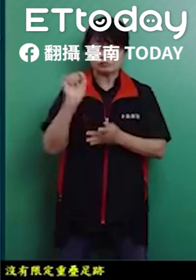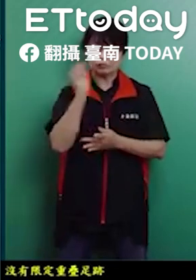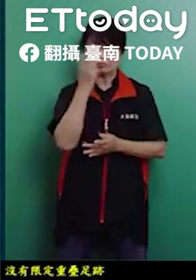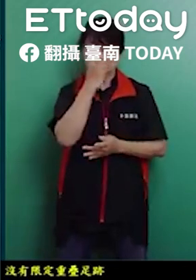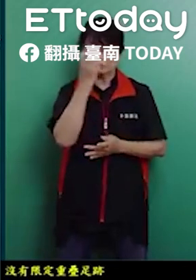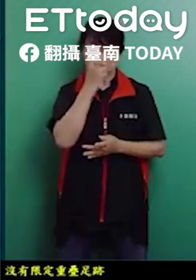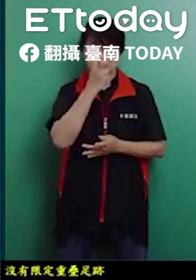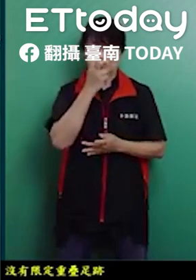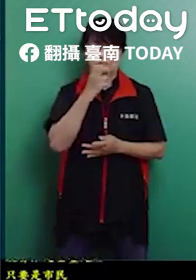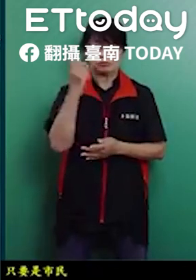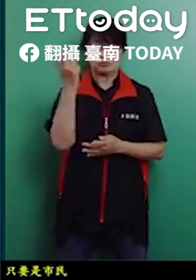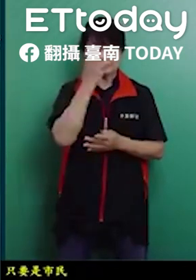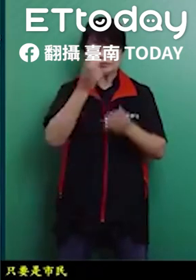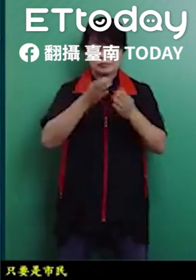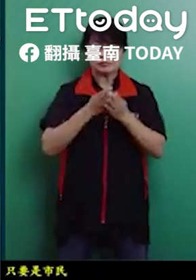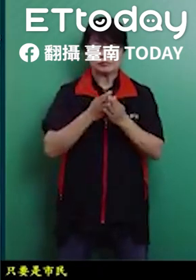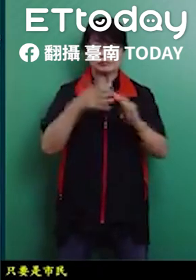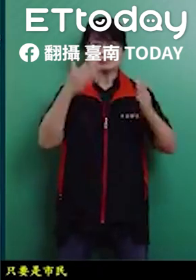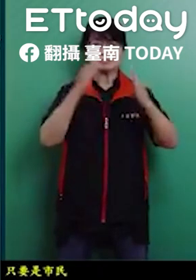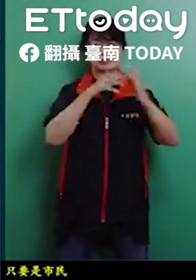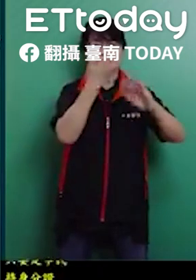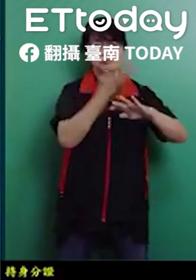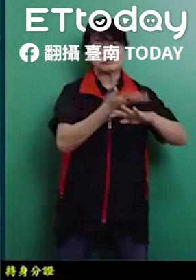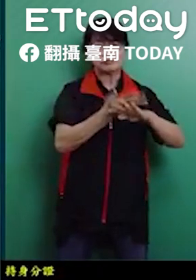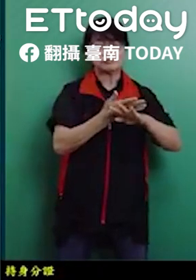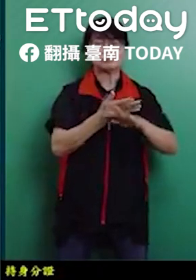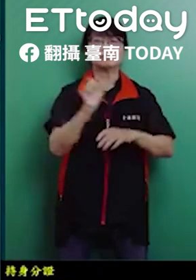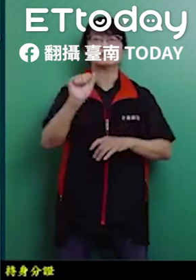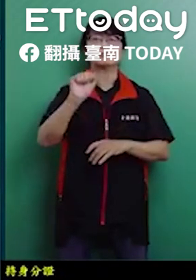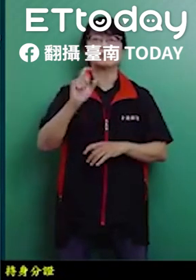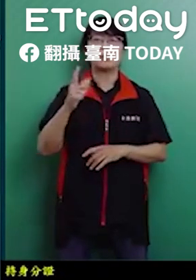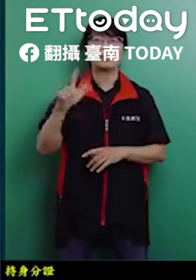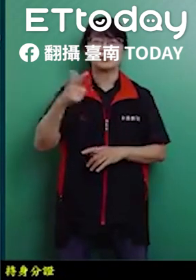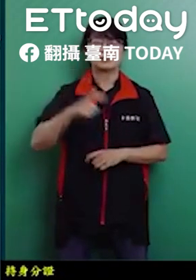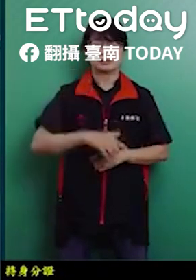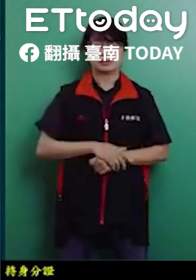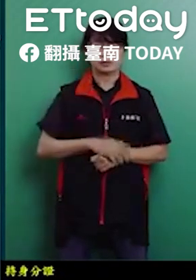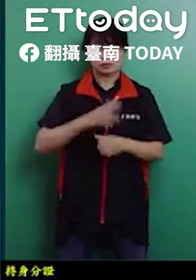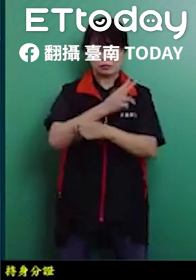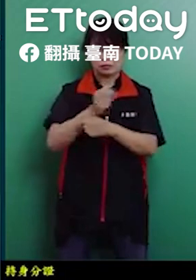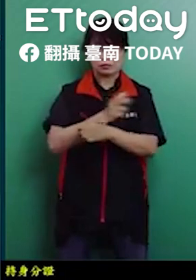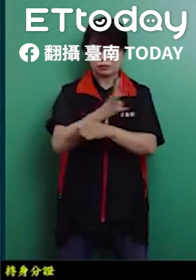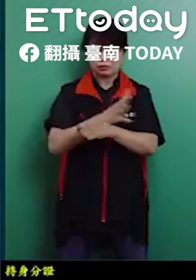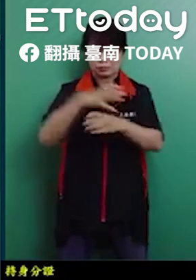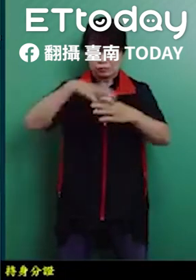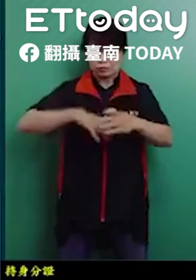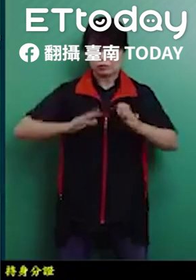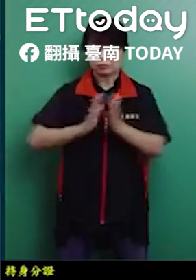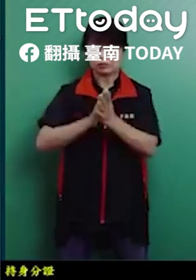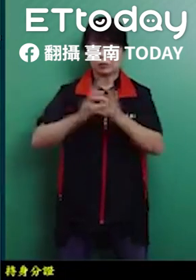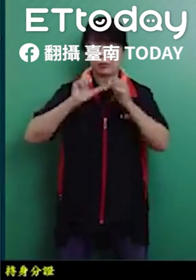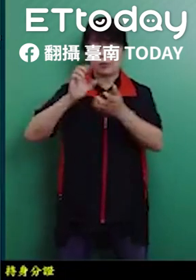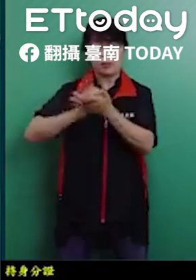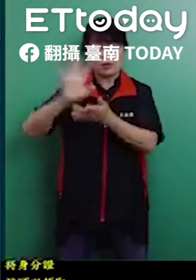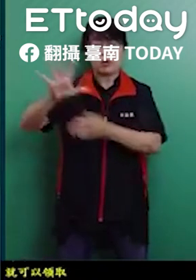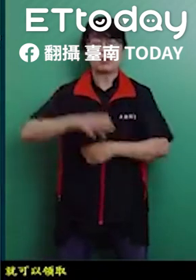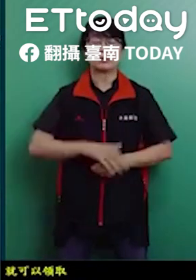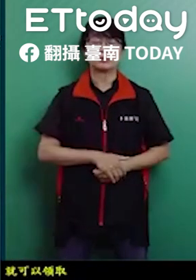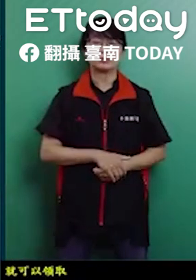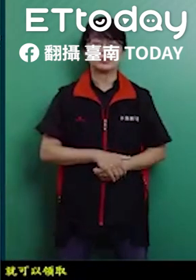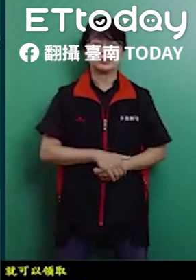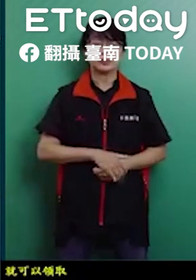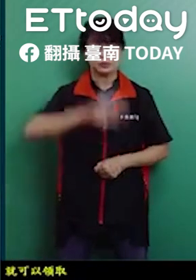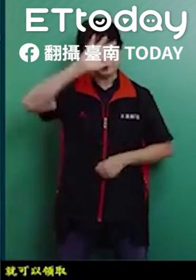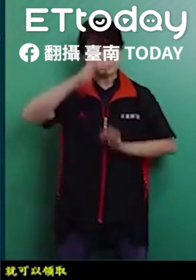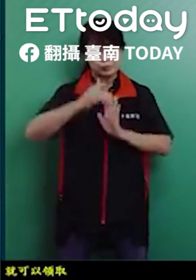不是囤用的，不是回家囤着用。所以你在24小时内一定要回复筛检的结果。现场也都有我们的